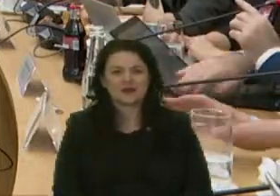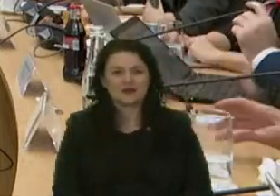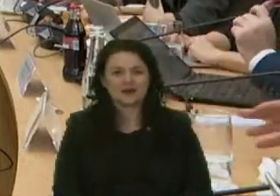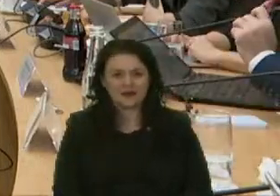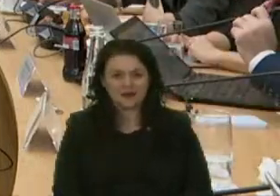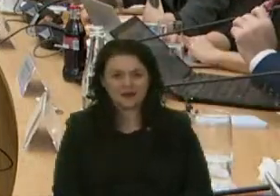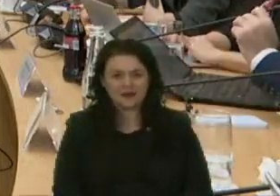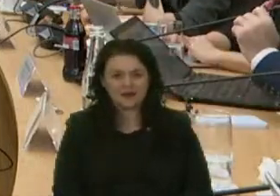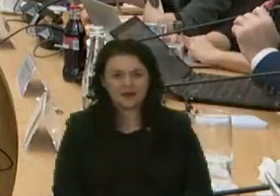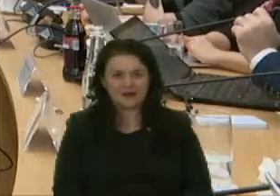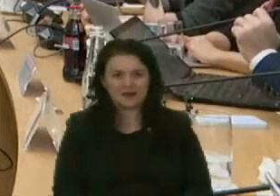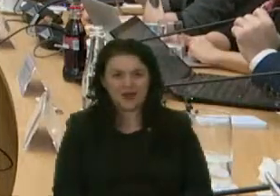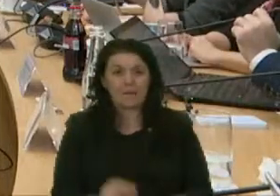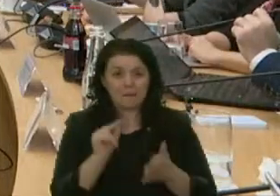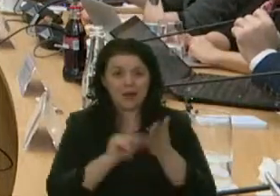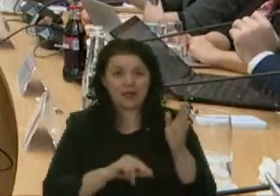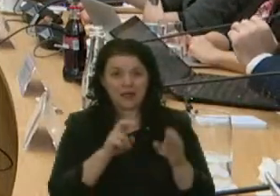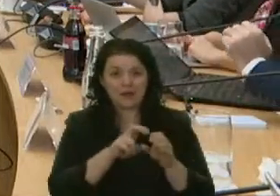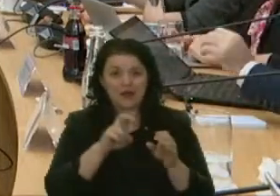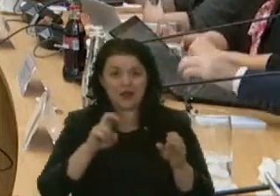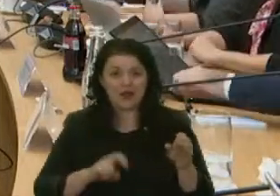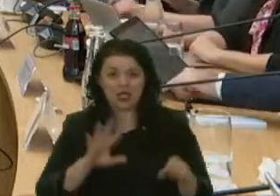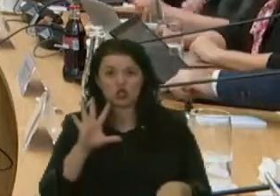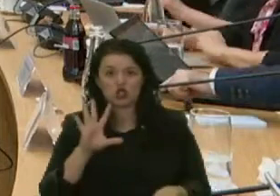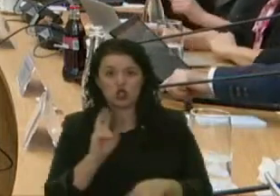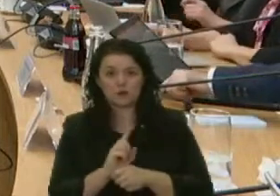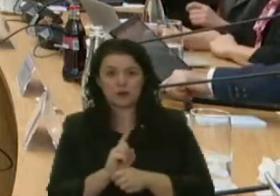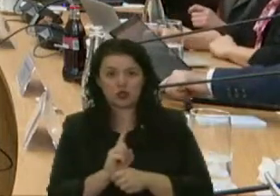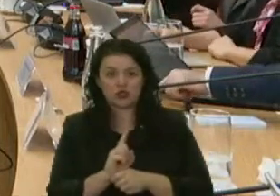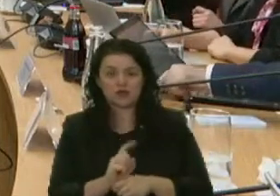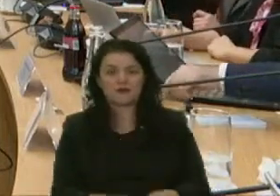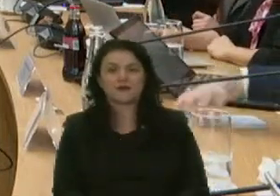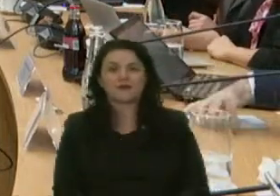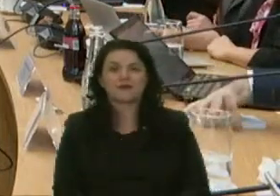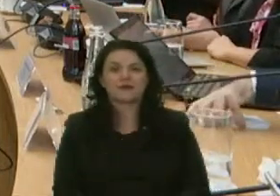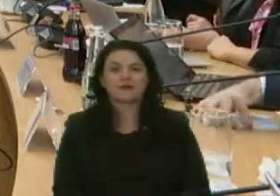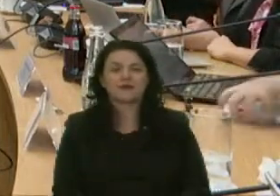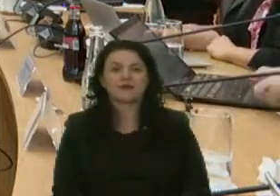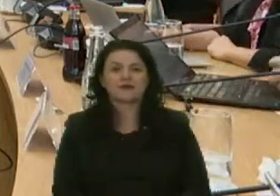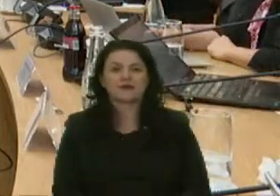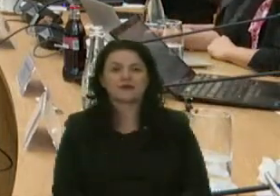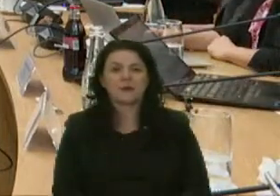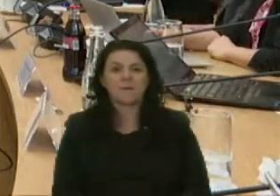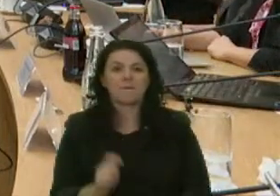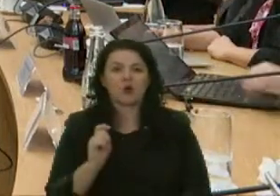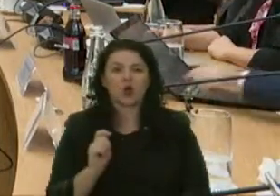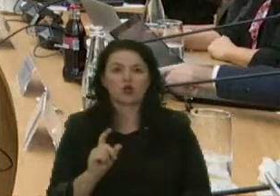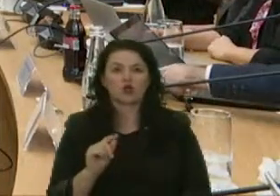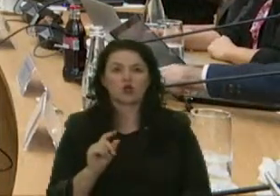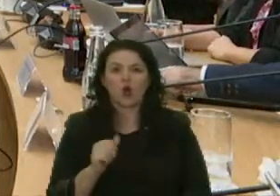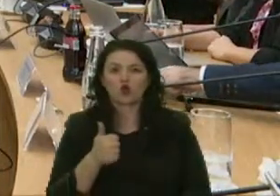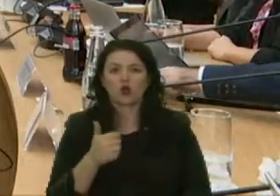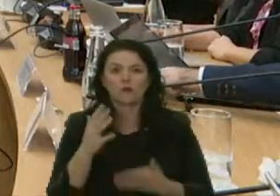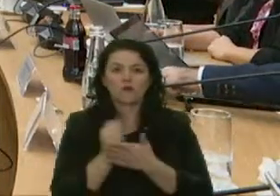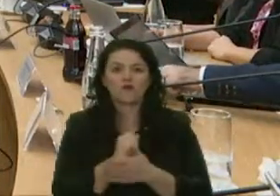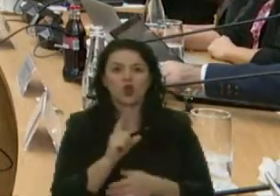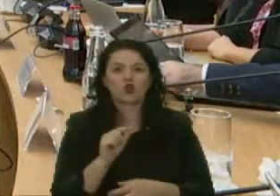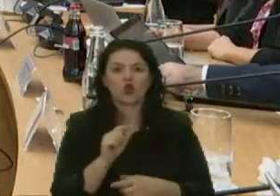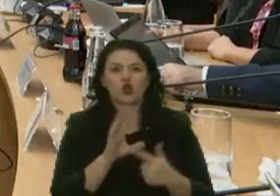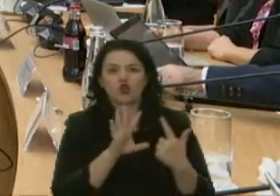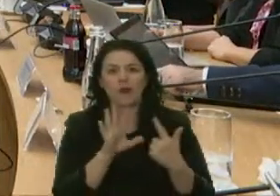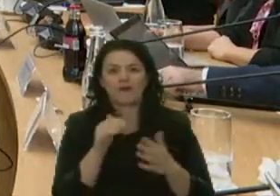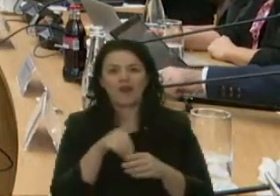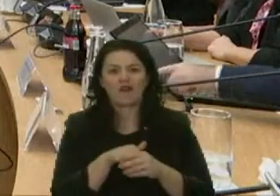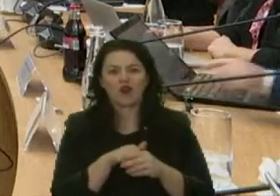21 îmi permiteți să mă retrag cci minute după proiectul 21 a trecut cu 27 de voturi